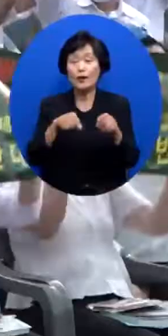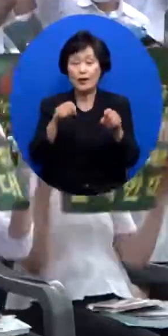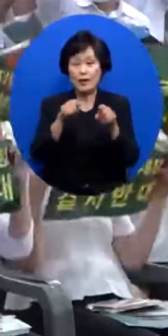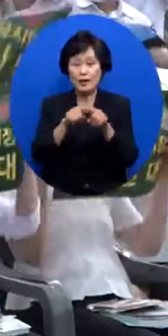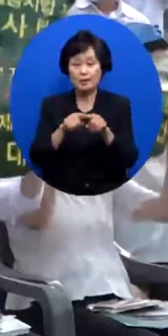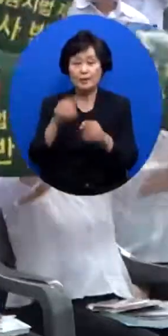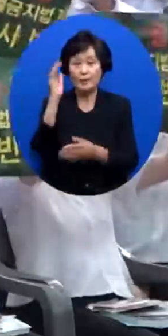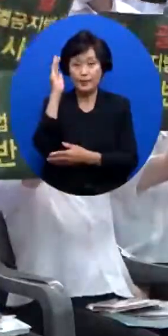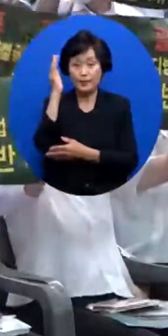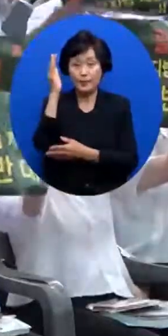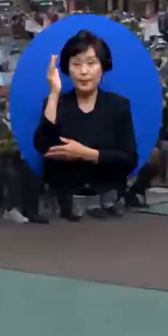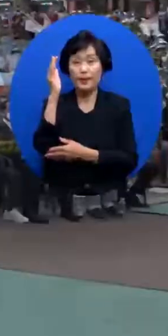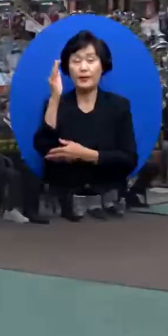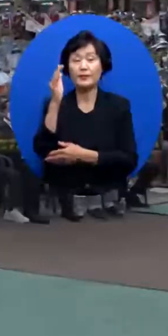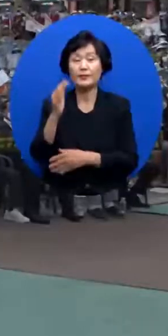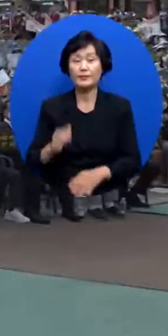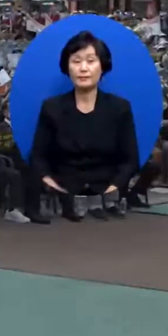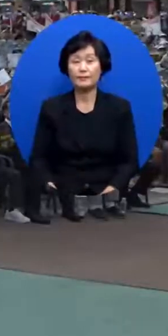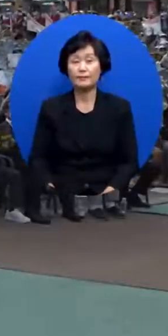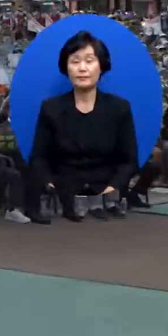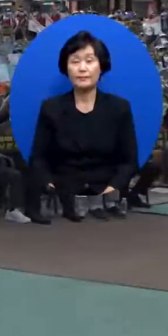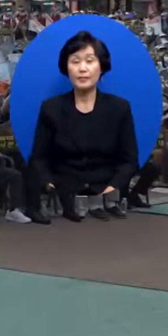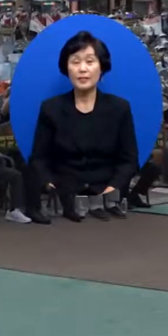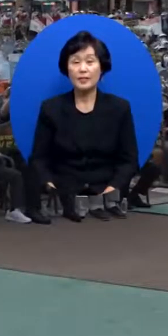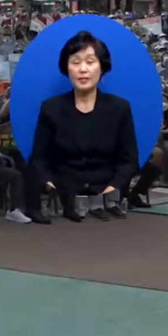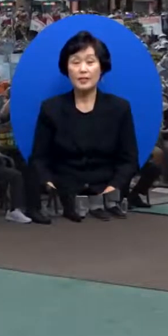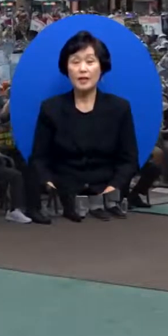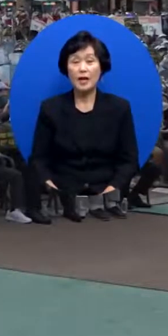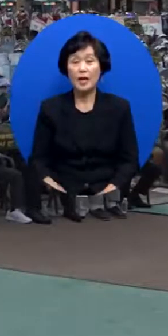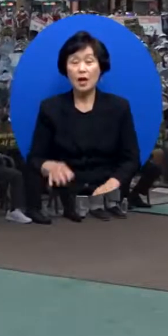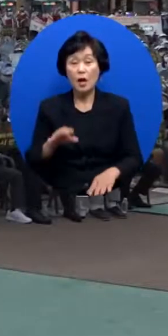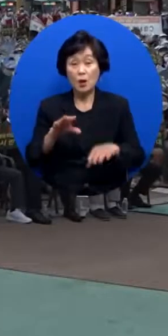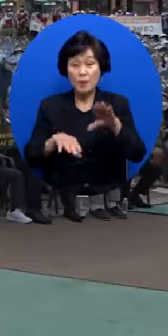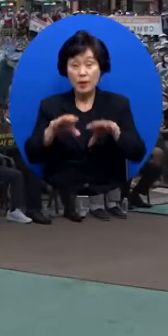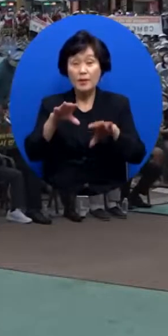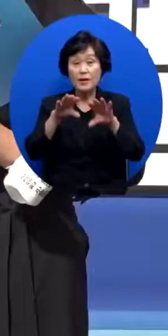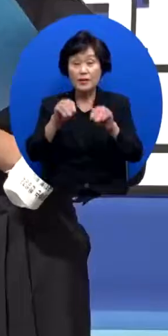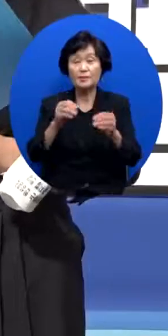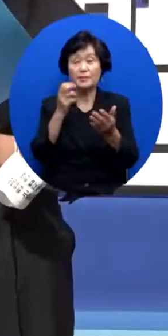성명성 낭독과 결의문 제창으로 포괄적 차별금지법을 강력히 반대했습니다.